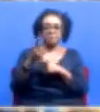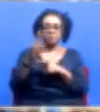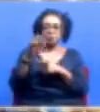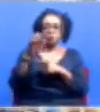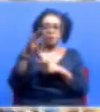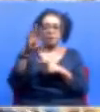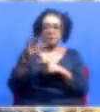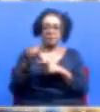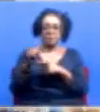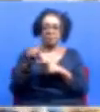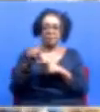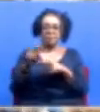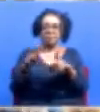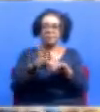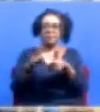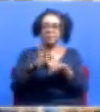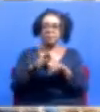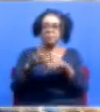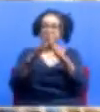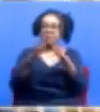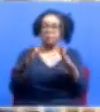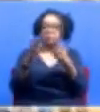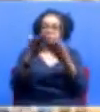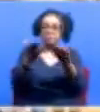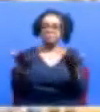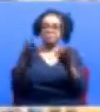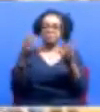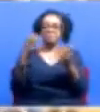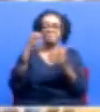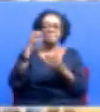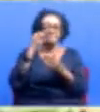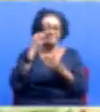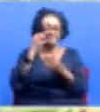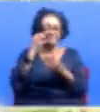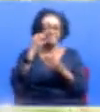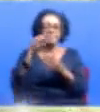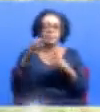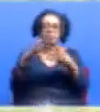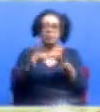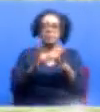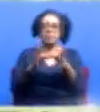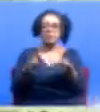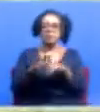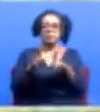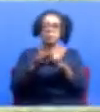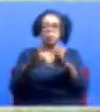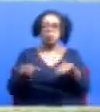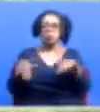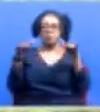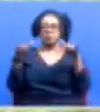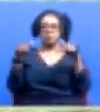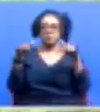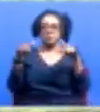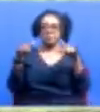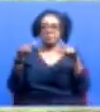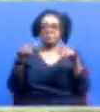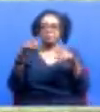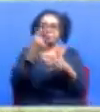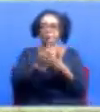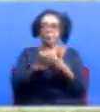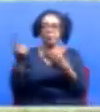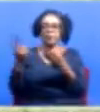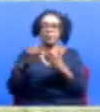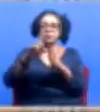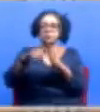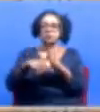Magharibi. Katika nyumba ya marehemu huzuni imetanda miongoni mwa familia na wakaazi wakisubiri kauli ya polisi wiki moja baadaye.